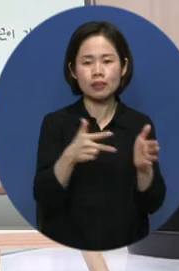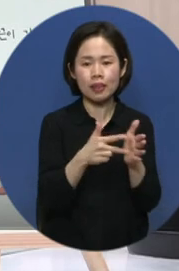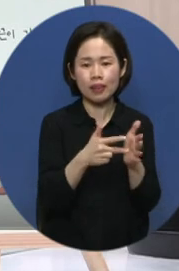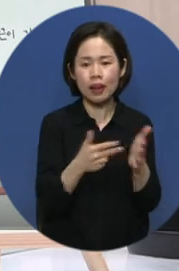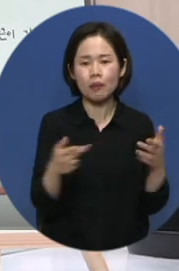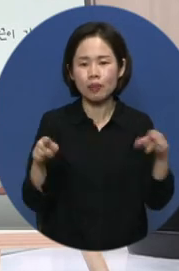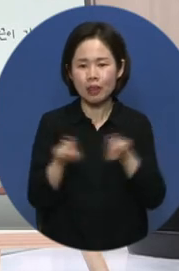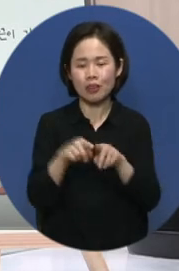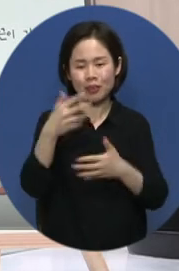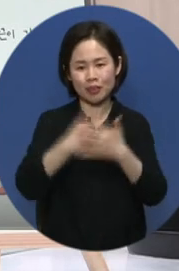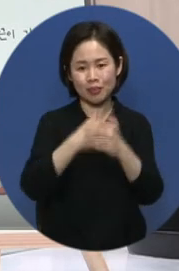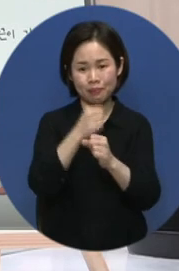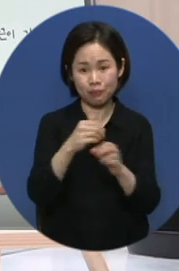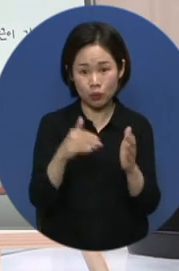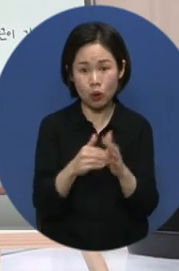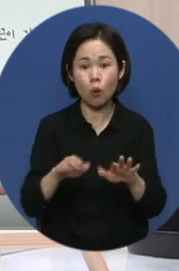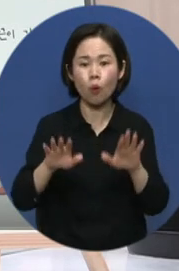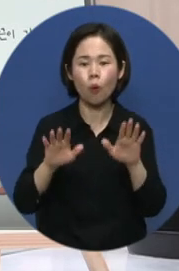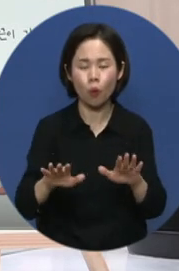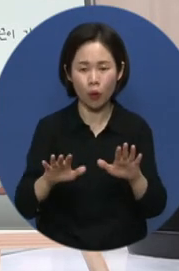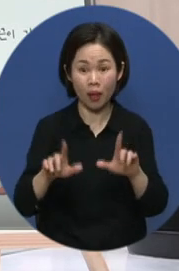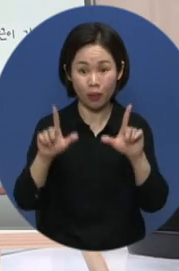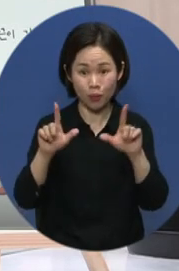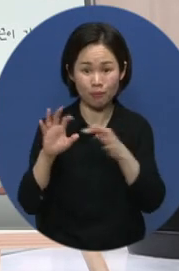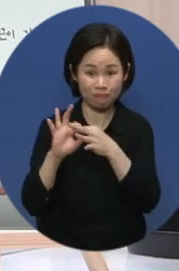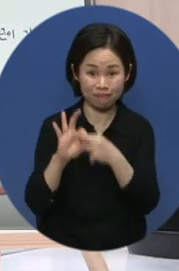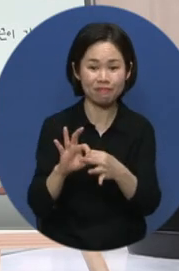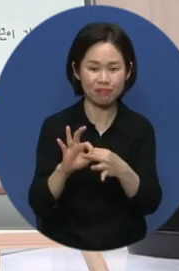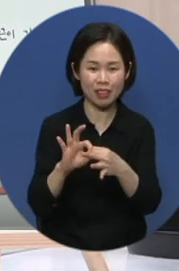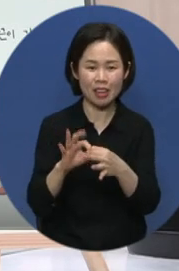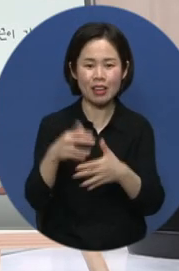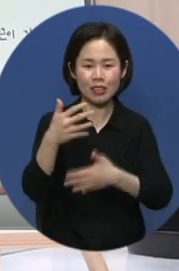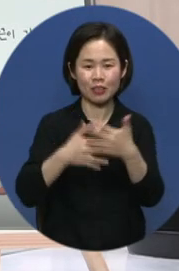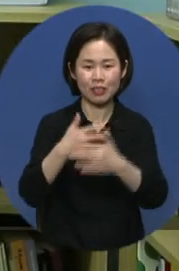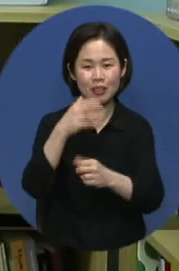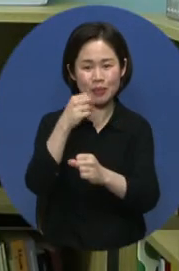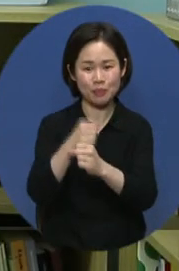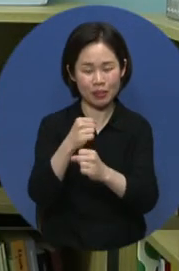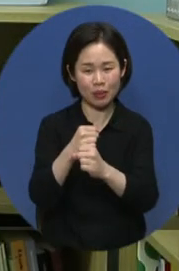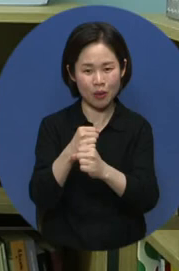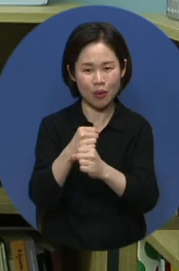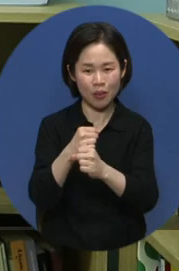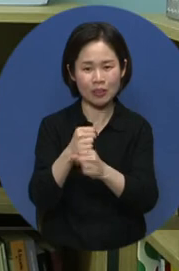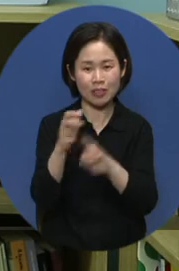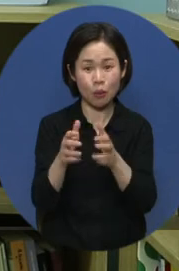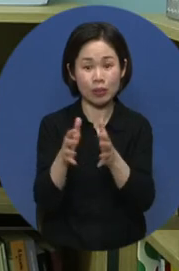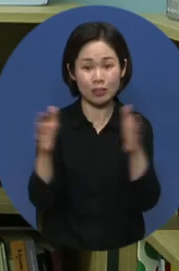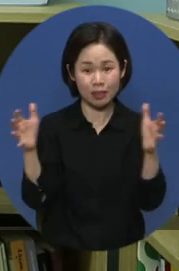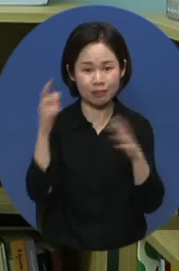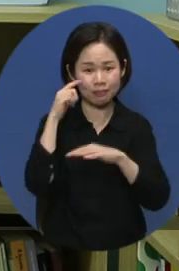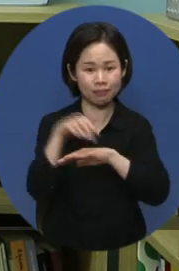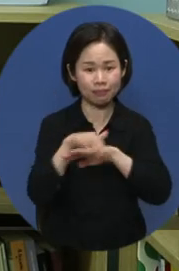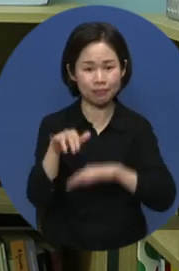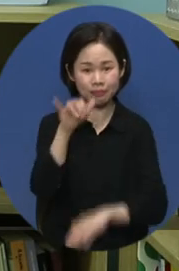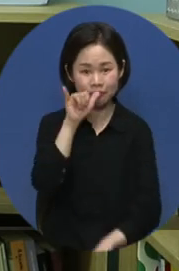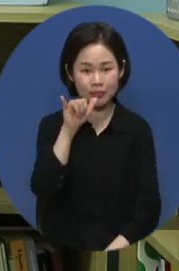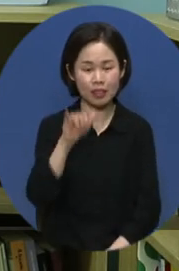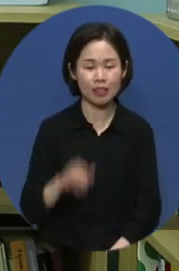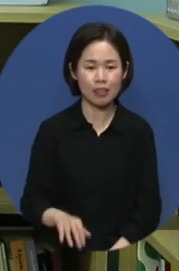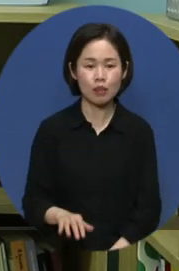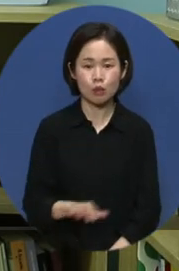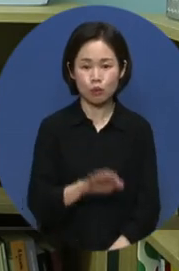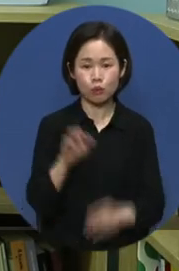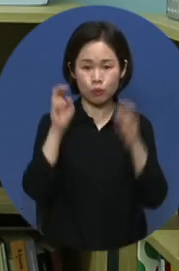했었는데 올해도 이제 영상 쪽의 사업을 계속 확장할 계획을 갖고 있거든요. 소소한 소통이 어떻게 보면 쉬운